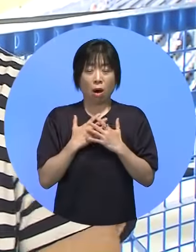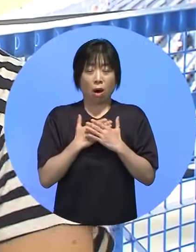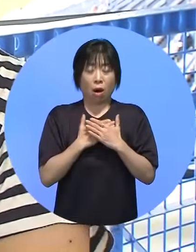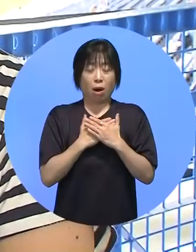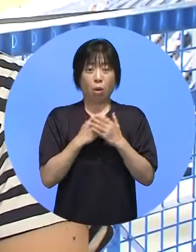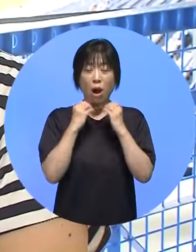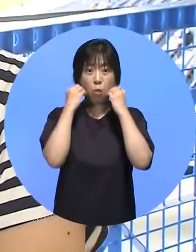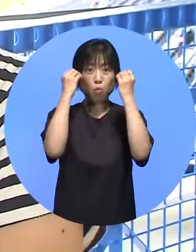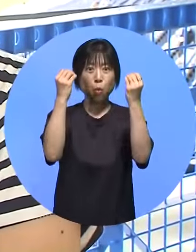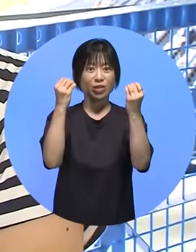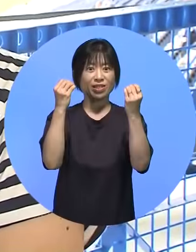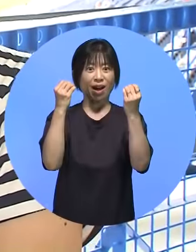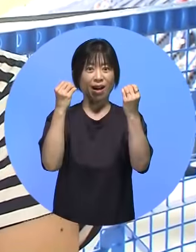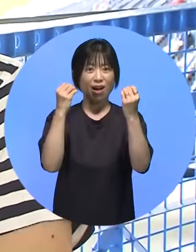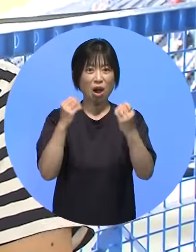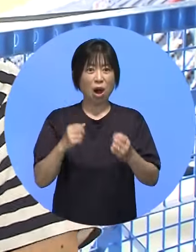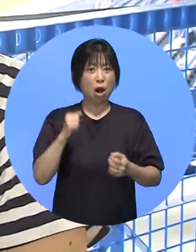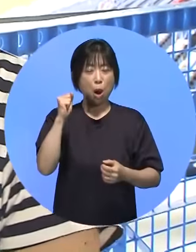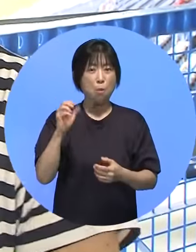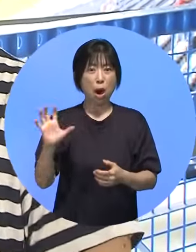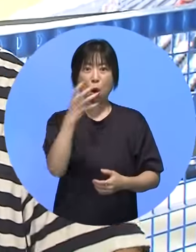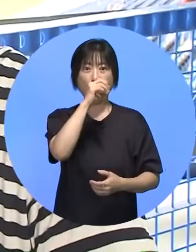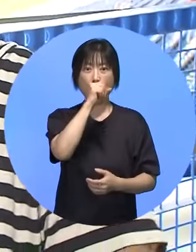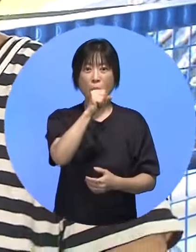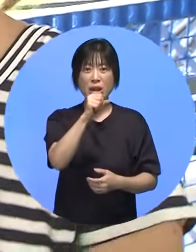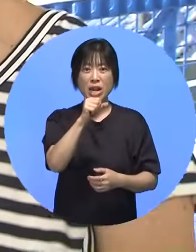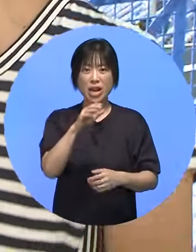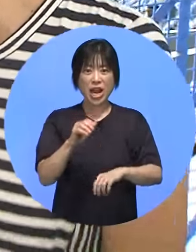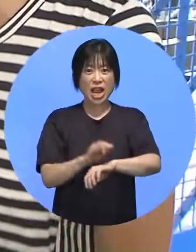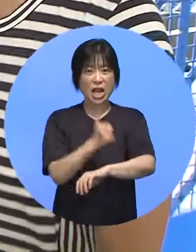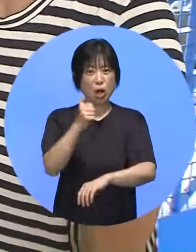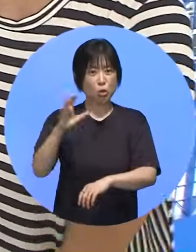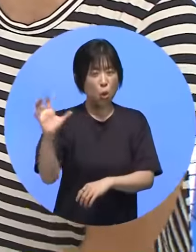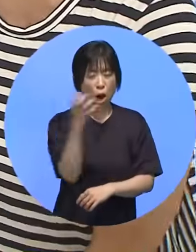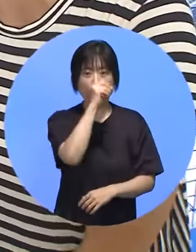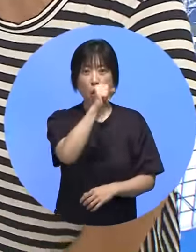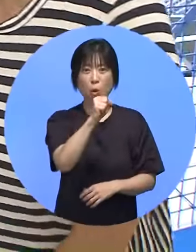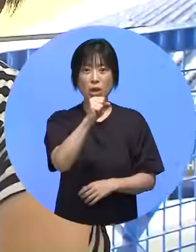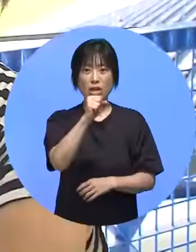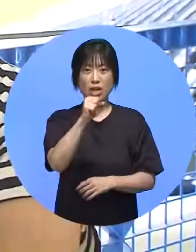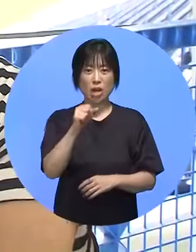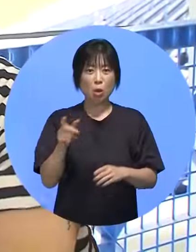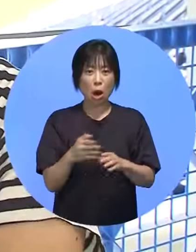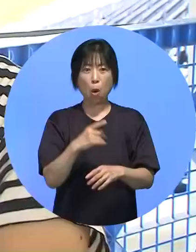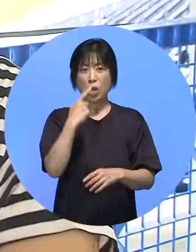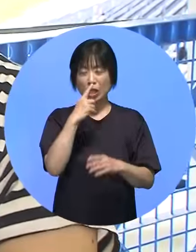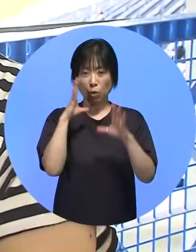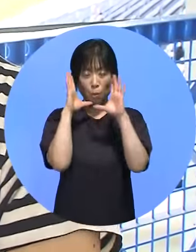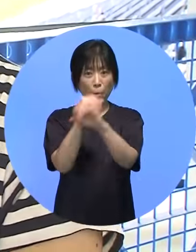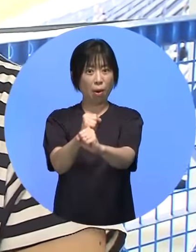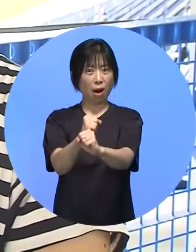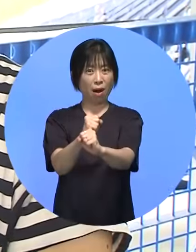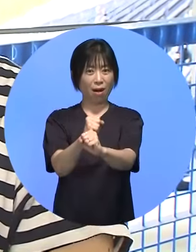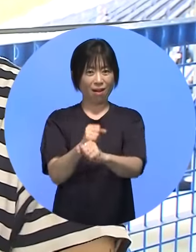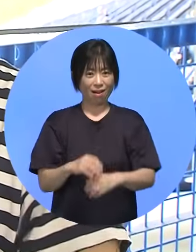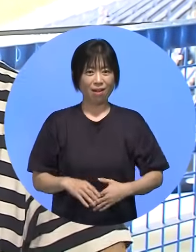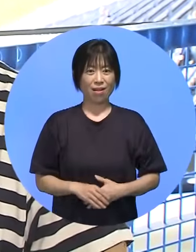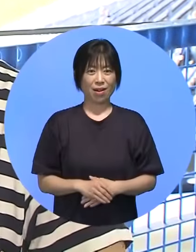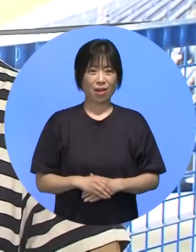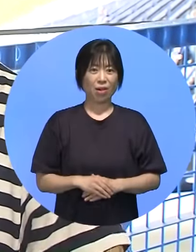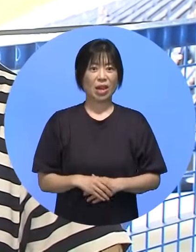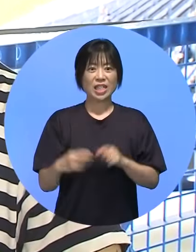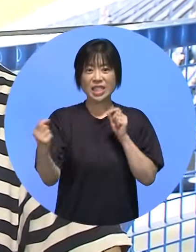集かっこいいと思ってしまってそっから私がはまってしまってこの構図に赤い入れました近くに感じるし